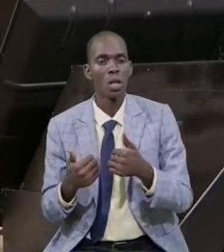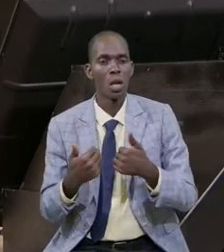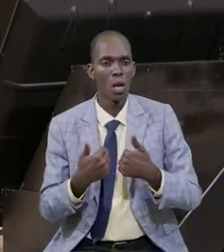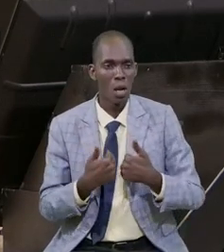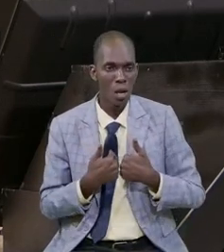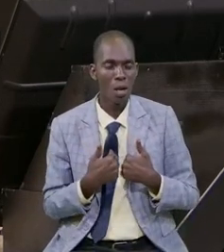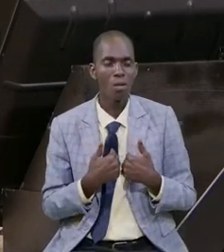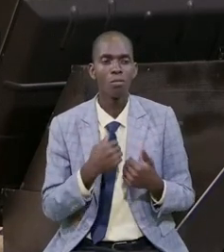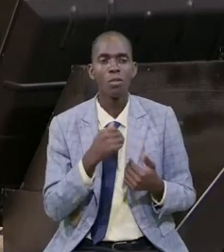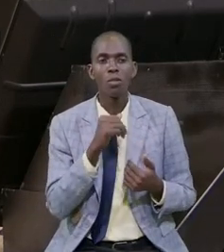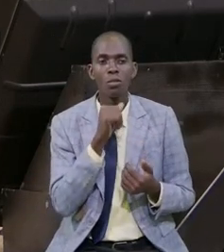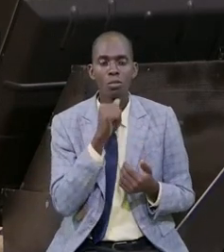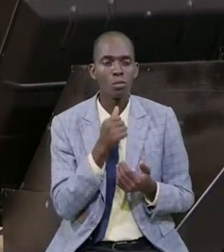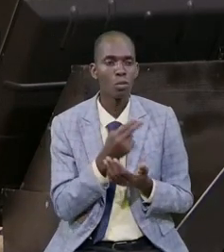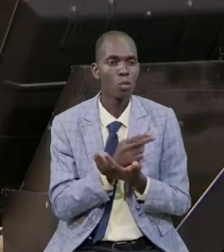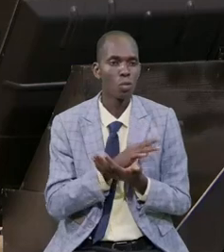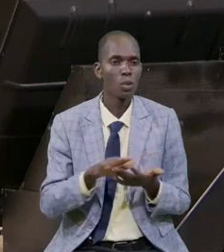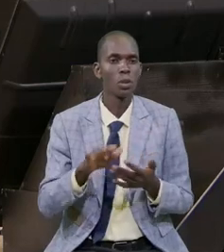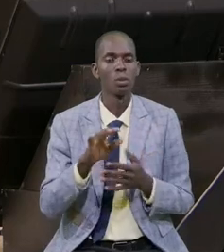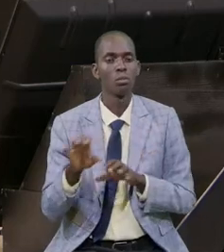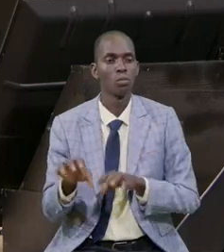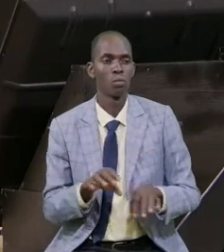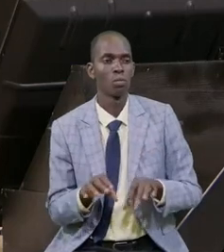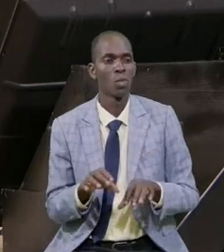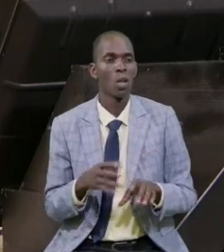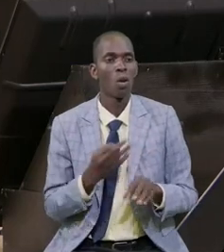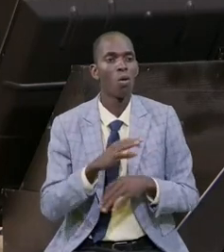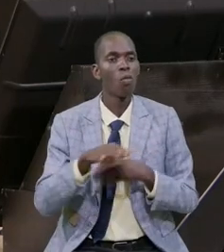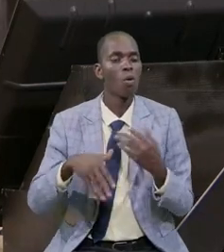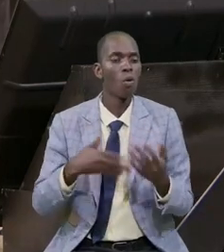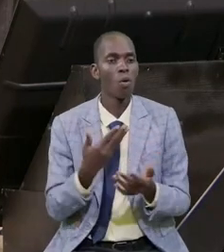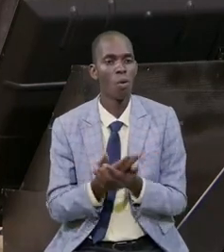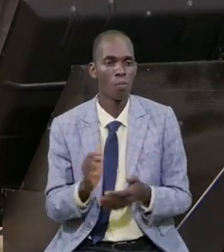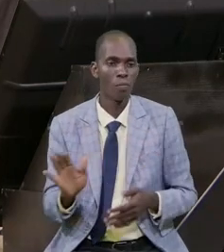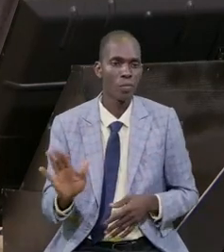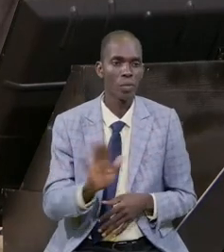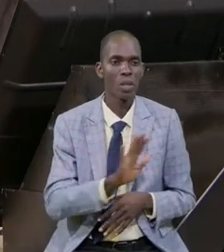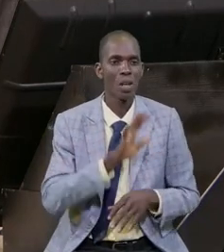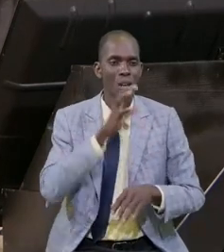qu'ils ont commis et de toutes les paroles